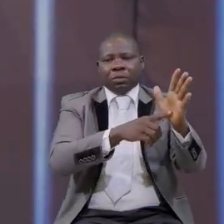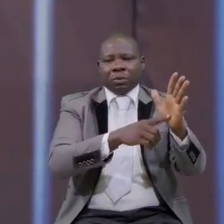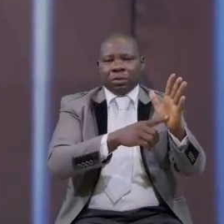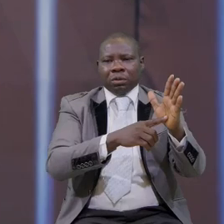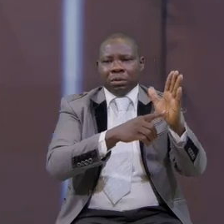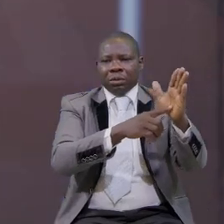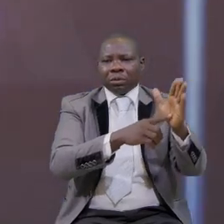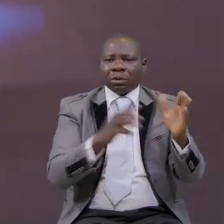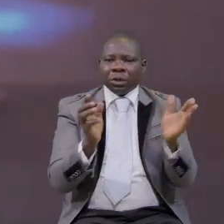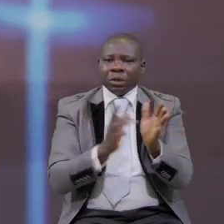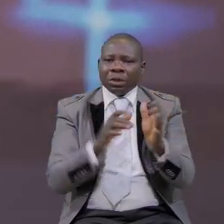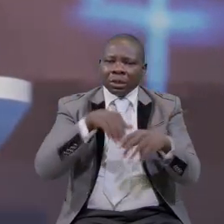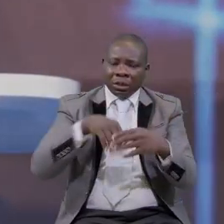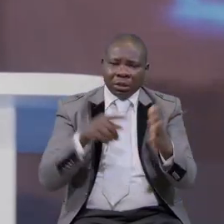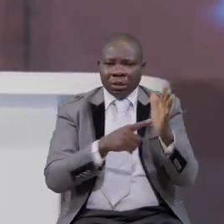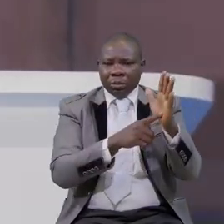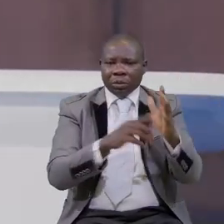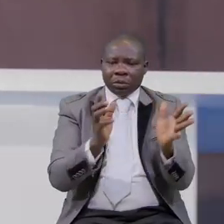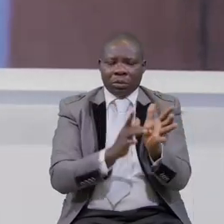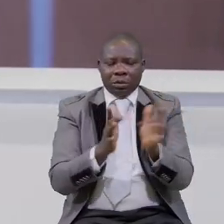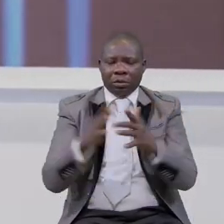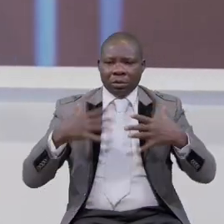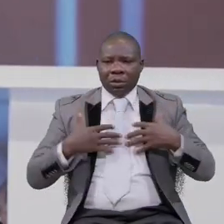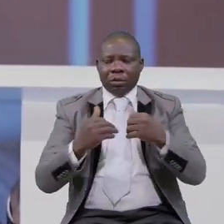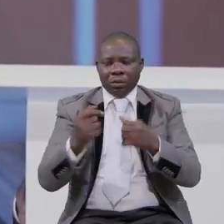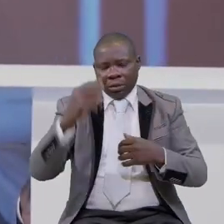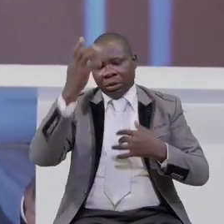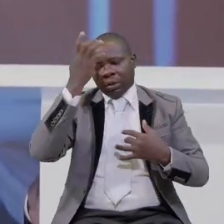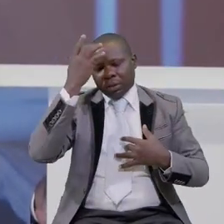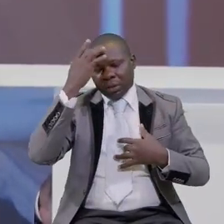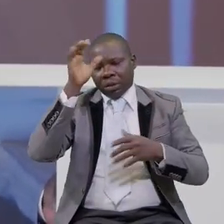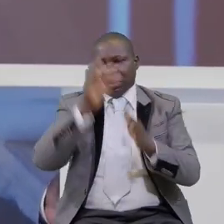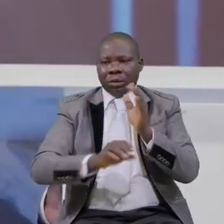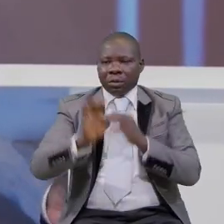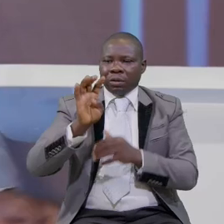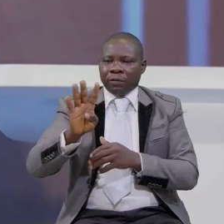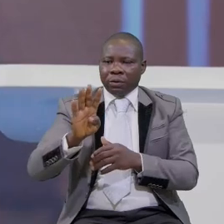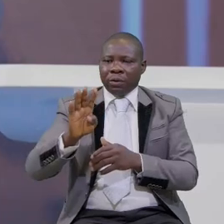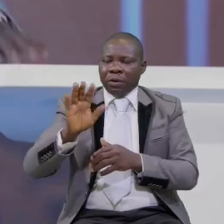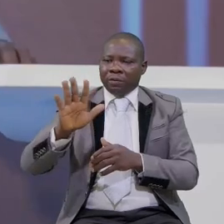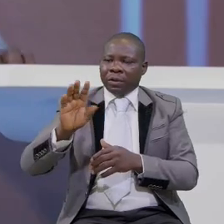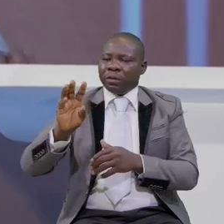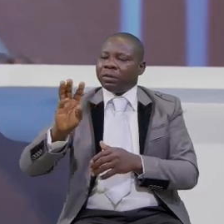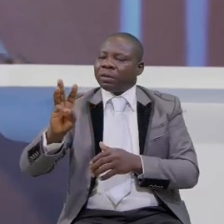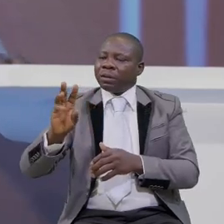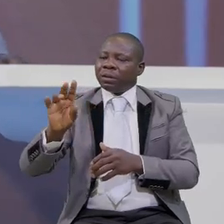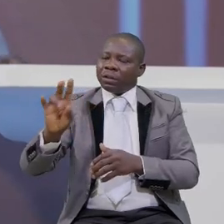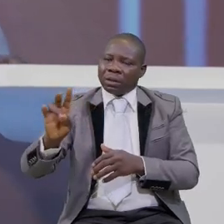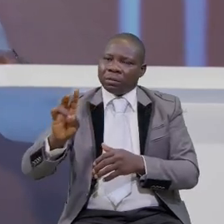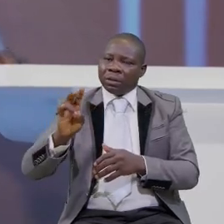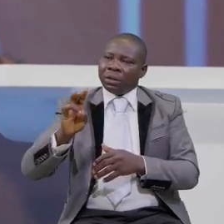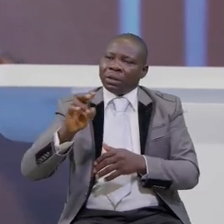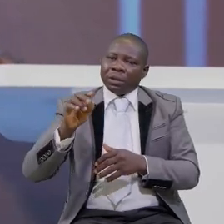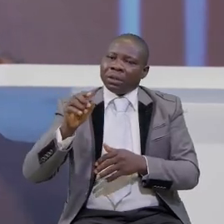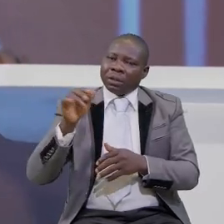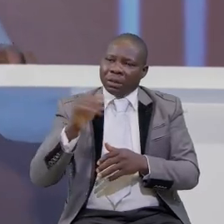La démonstration. Jésus-Christ a guéri les malades. Ils l'ont vu. 5, 6, 7 fois. Il leur donne le sermon